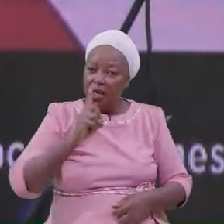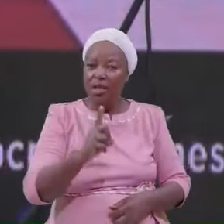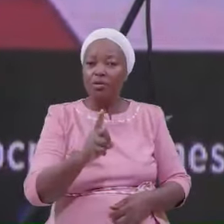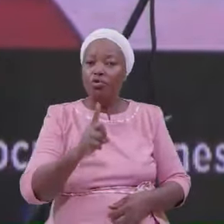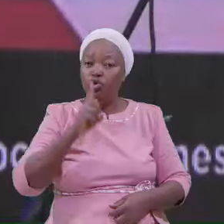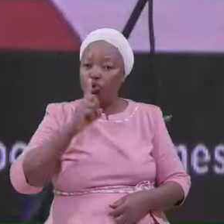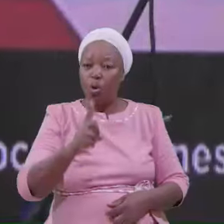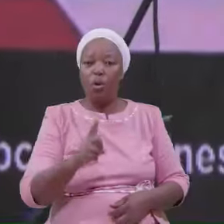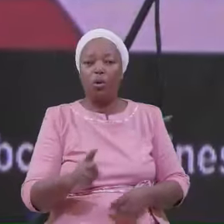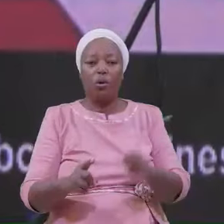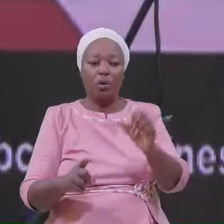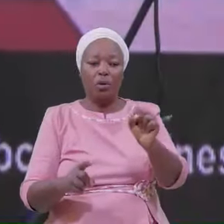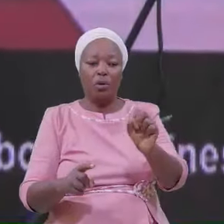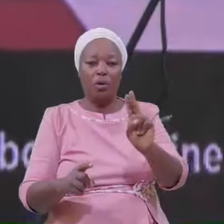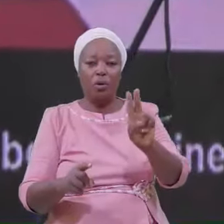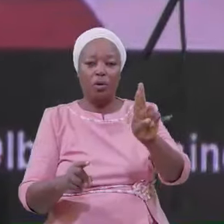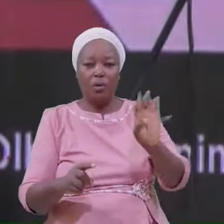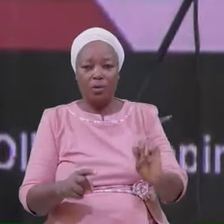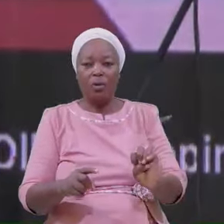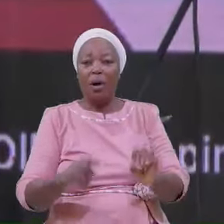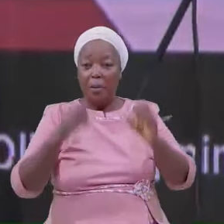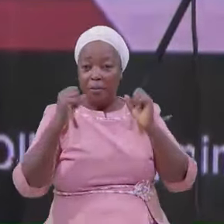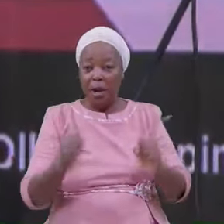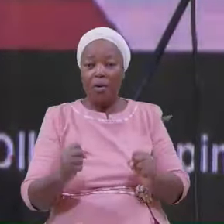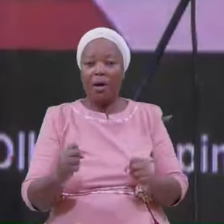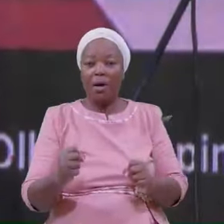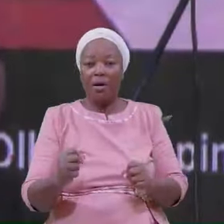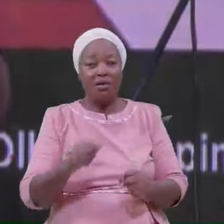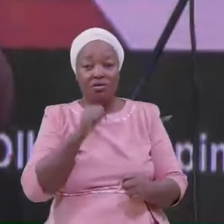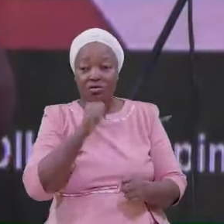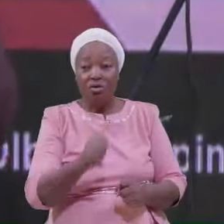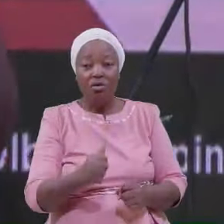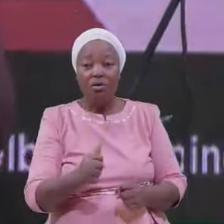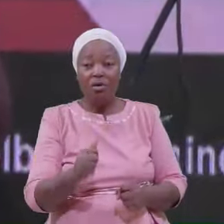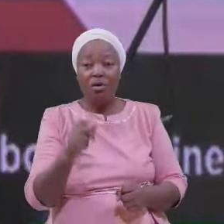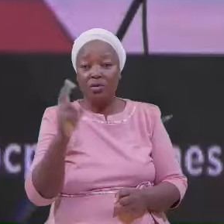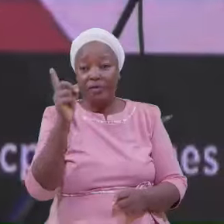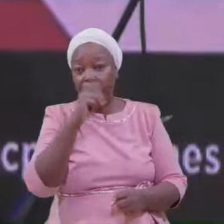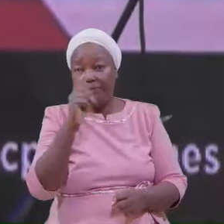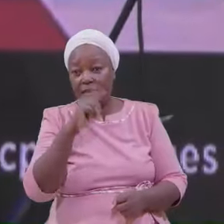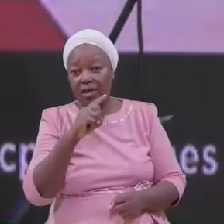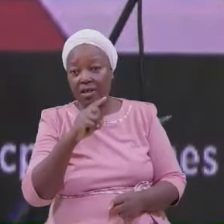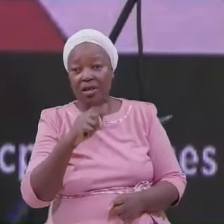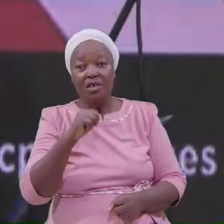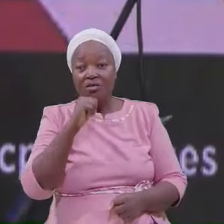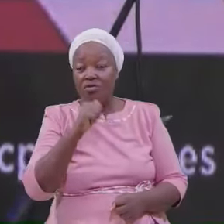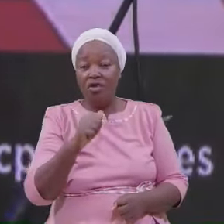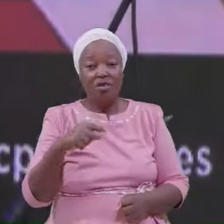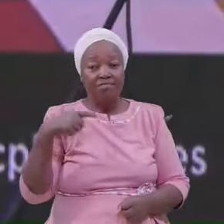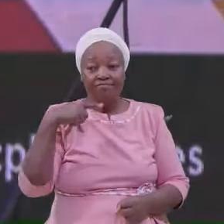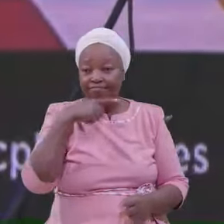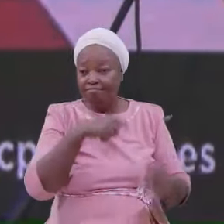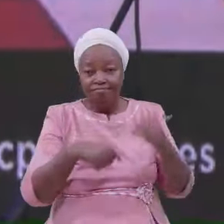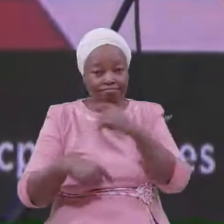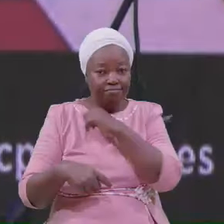Totoong kapangyarihan. Not fake. Hindi peke. Not a counterfeit. Hindi ginaya lamang.